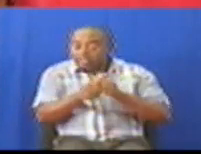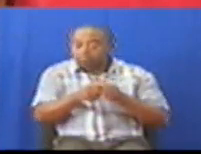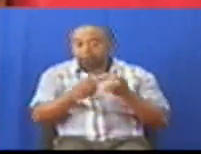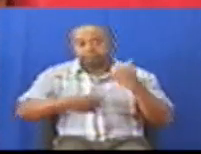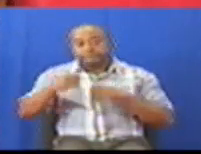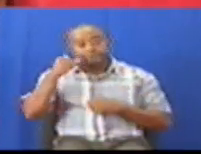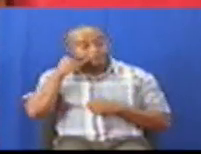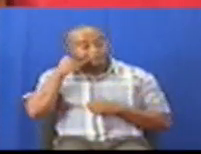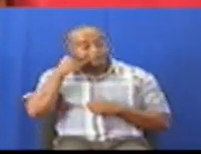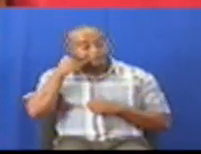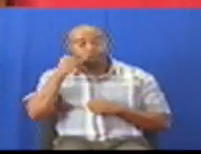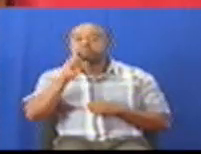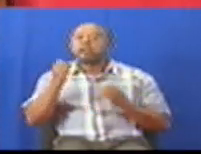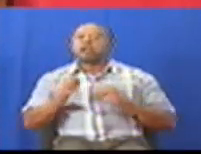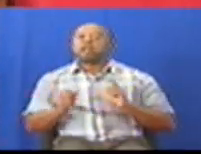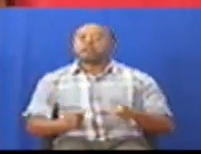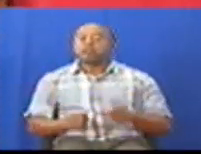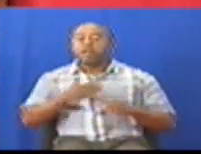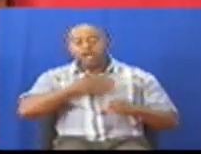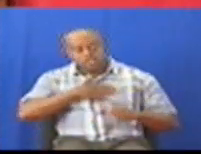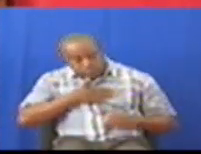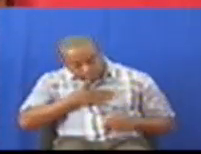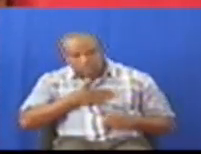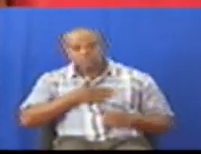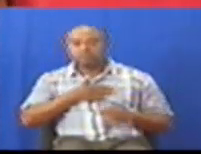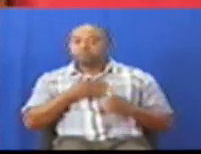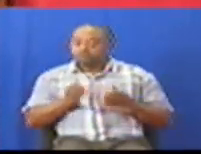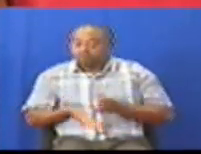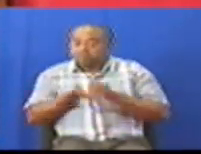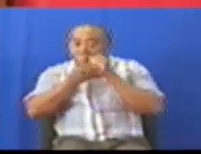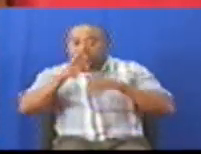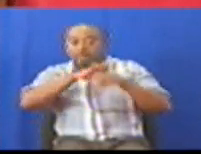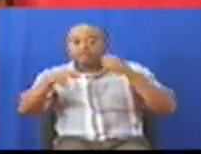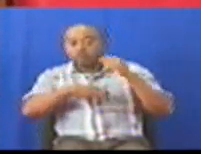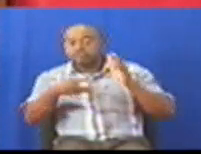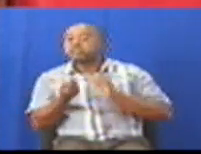sana, wakisaidiwa na manaibu waziri pamoja na wataalamu wake.